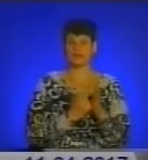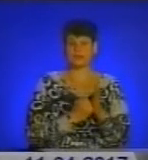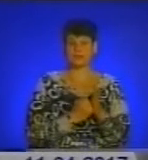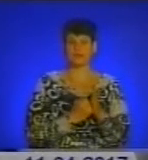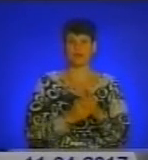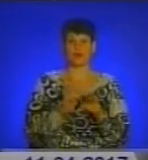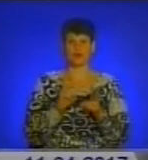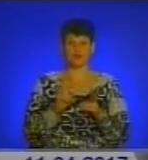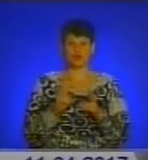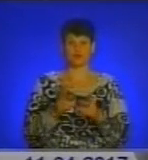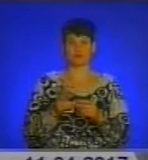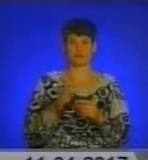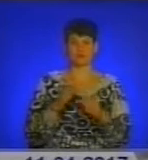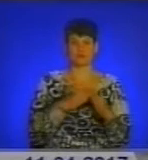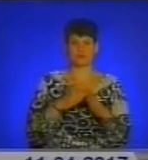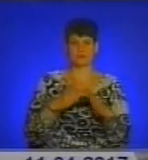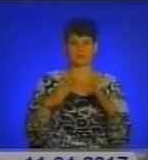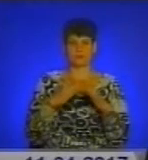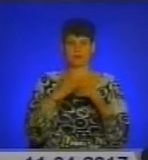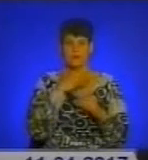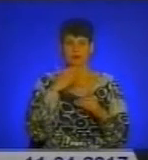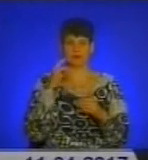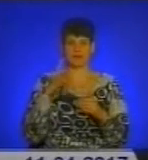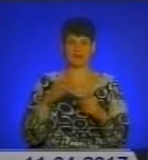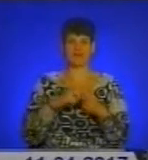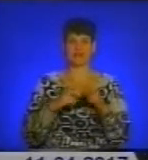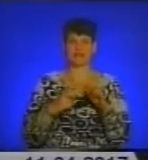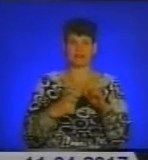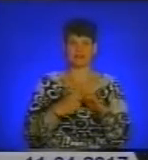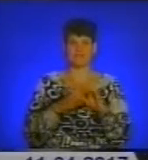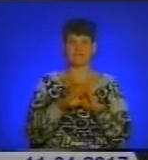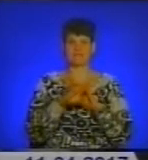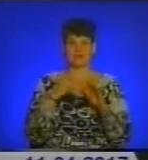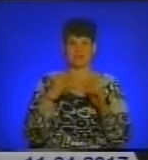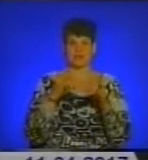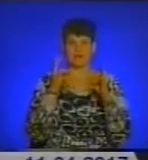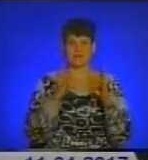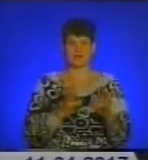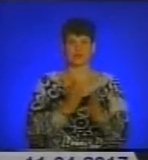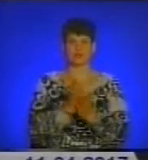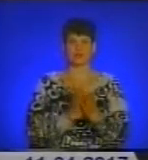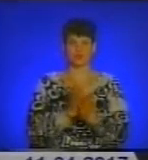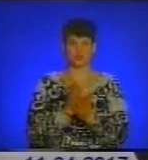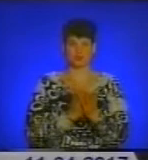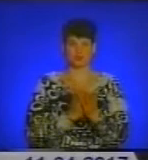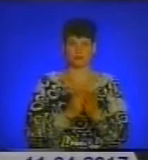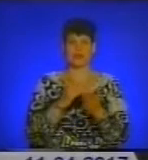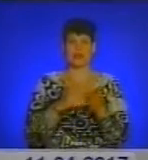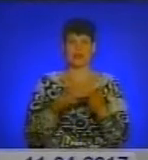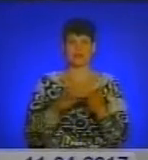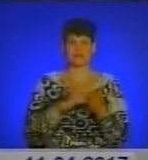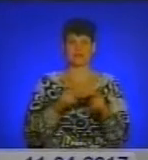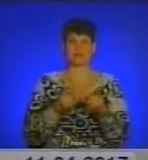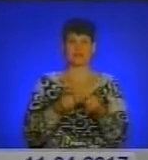із мешканців сусідньої багатоповерхівки на вулиці Івана Франка викликав аварійну службу водоканалу. Ліквідувати